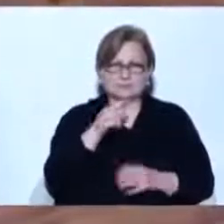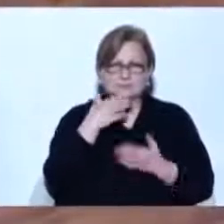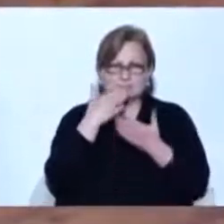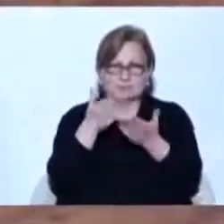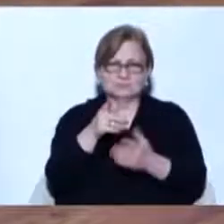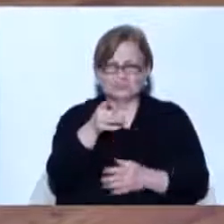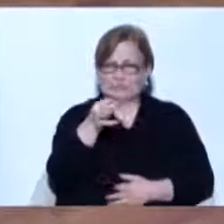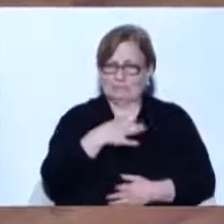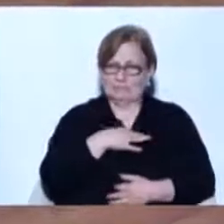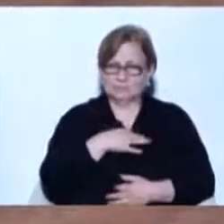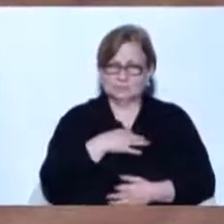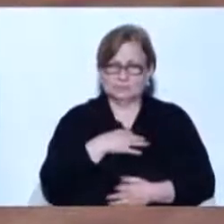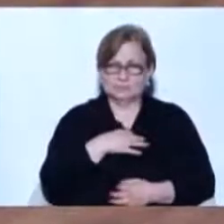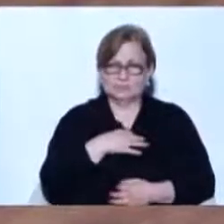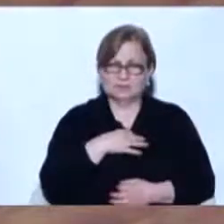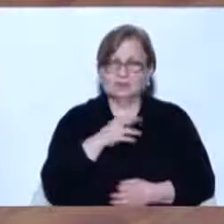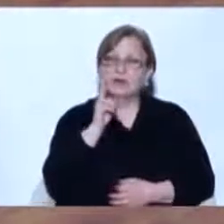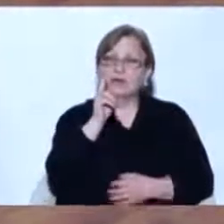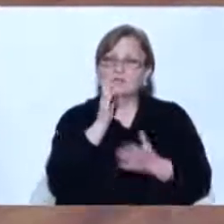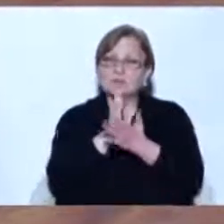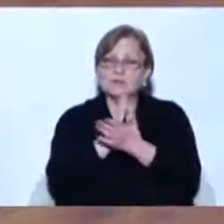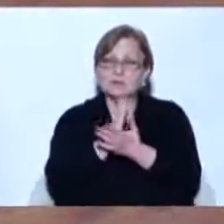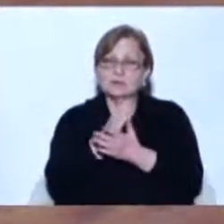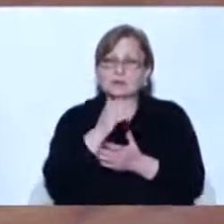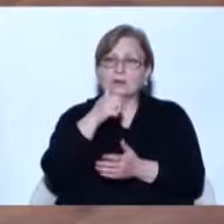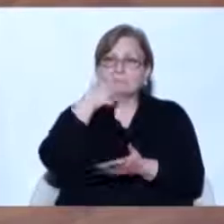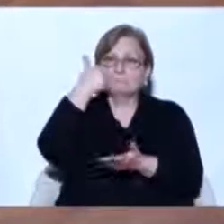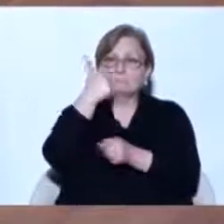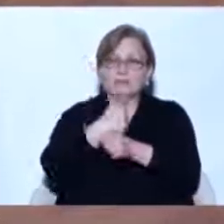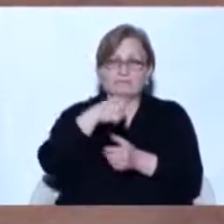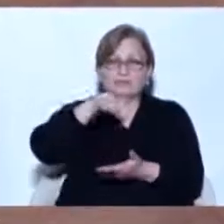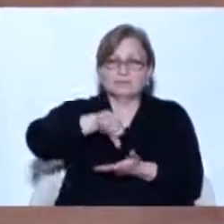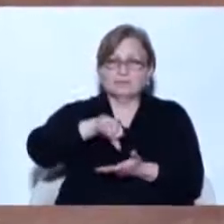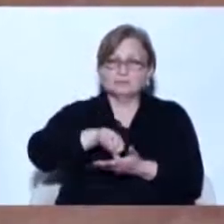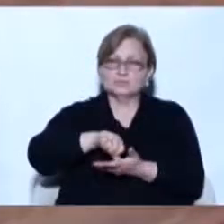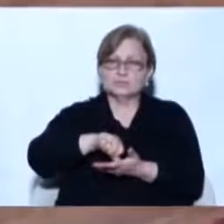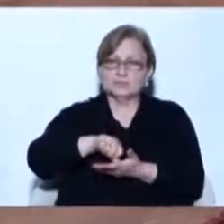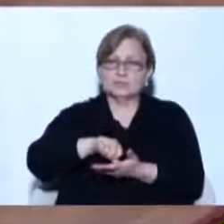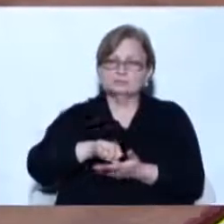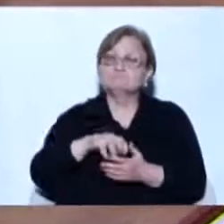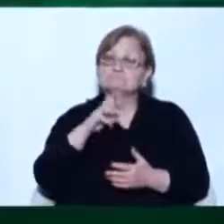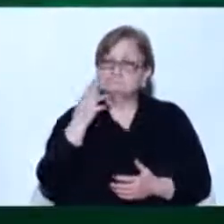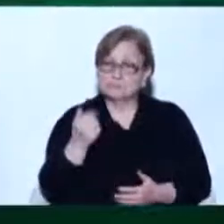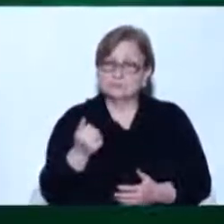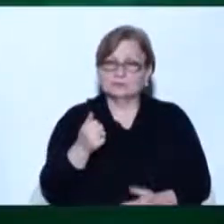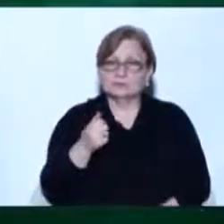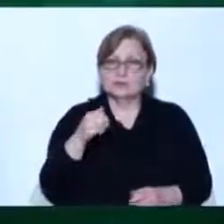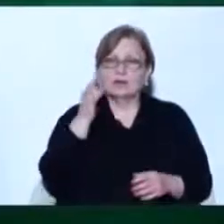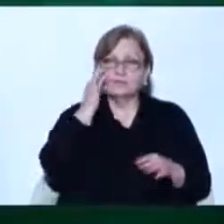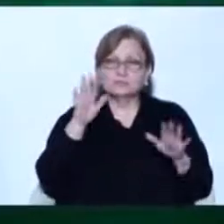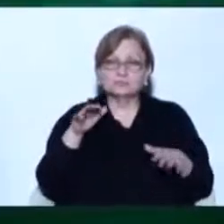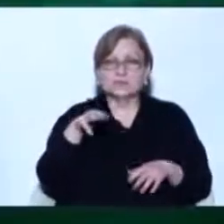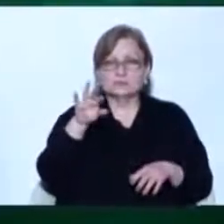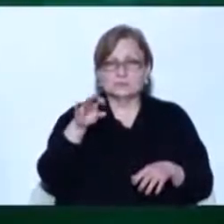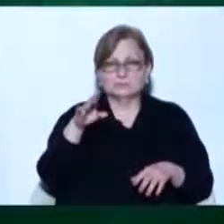შენ მიპასუხე. ვინ არის თავარი პერსონაჟი? დიახ, ფუტკარი